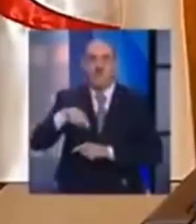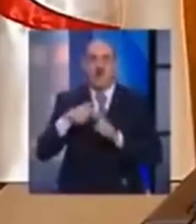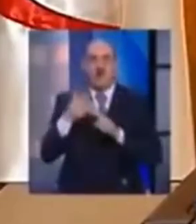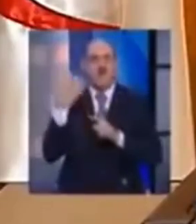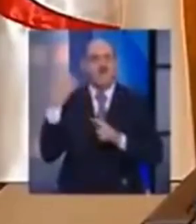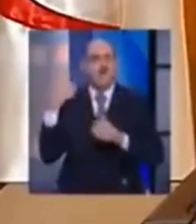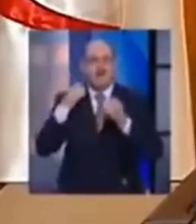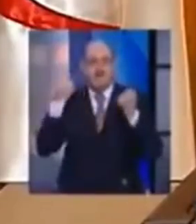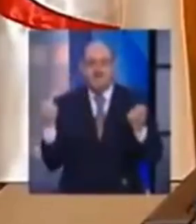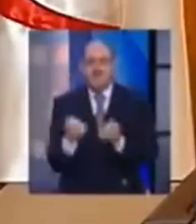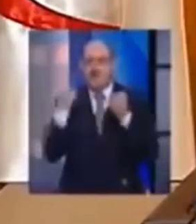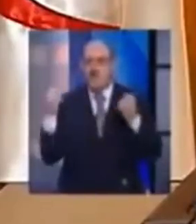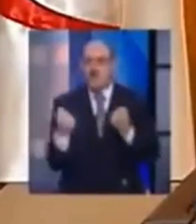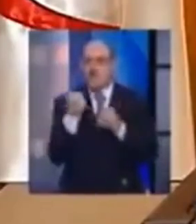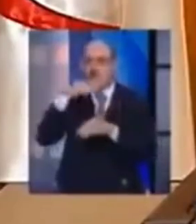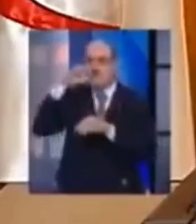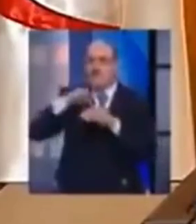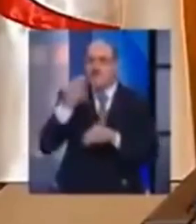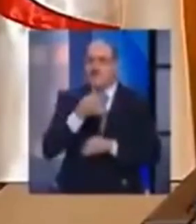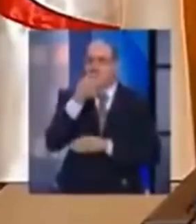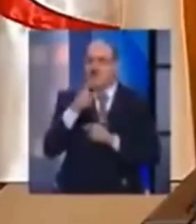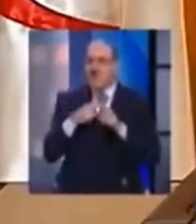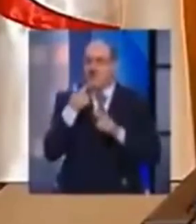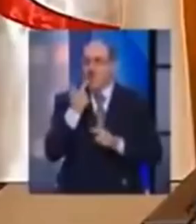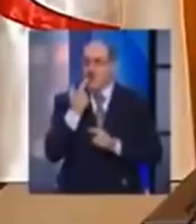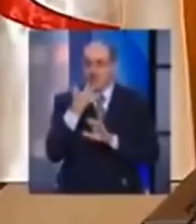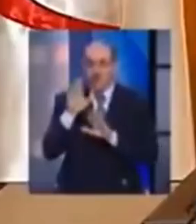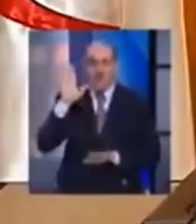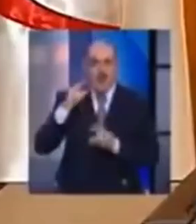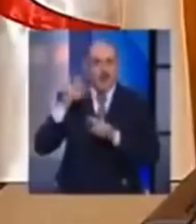الانتخابية أنني نعفي من الضرائب كل